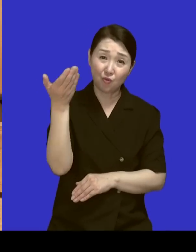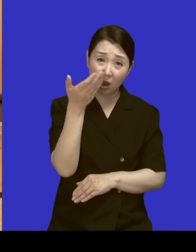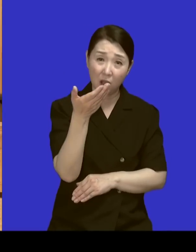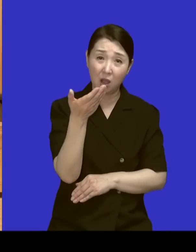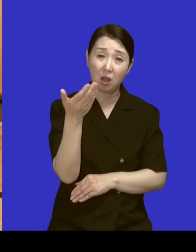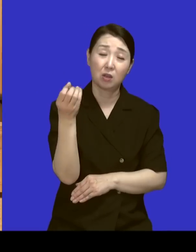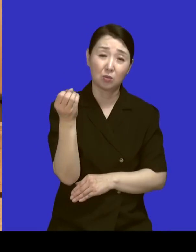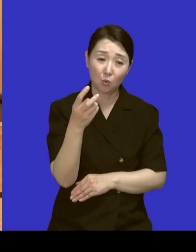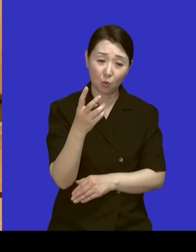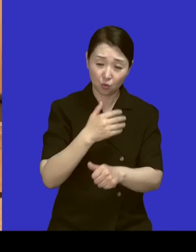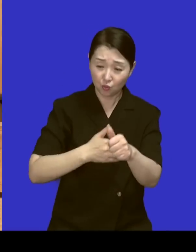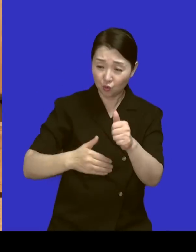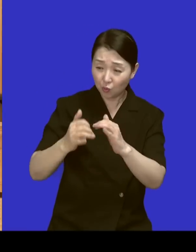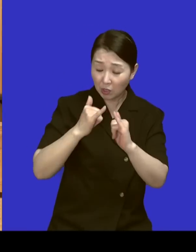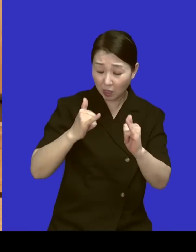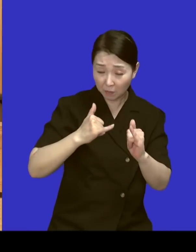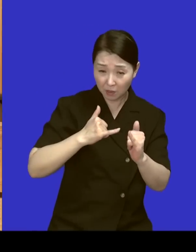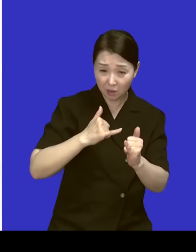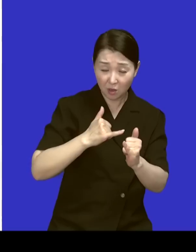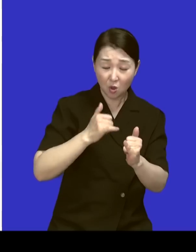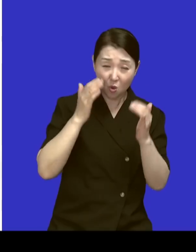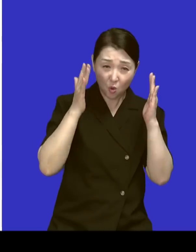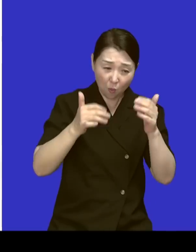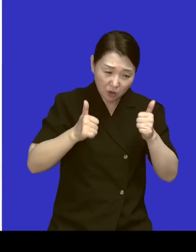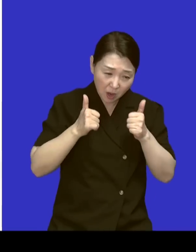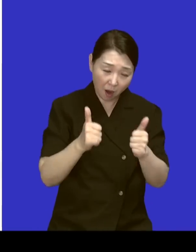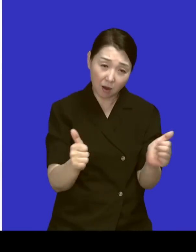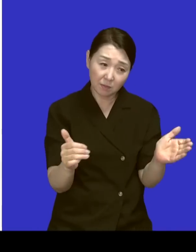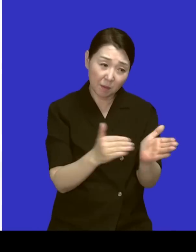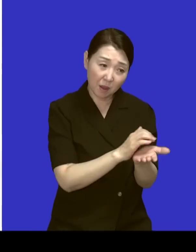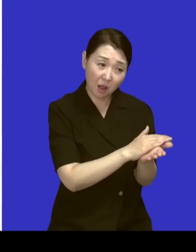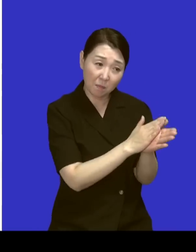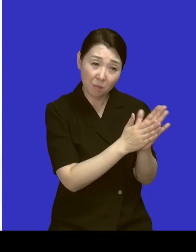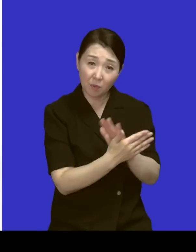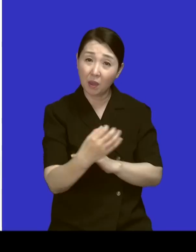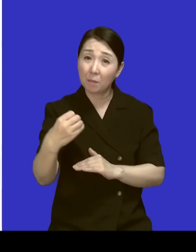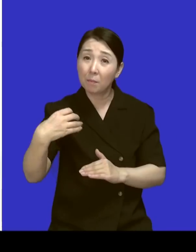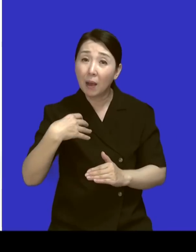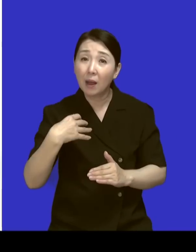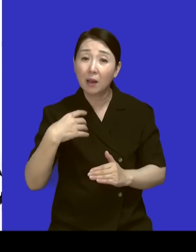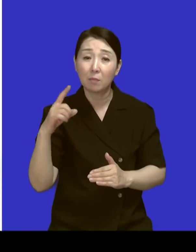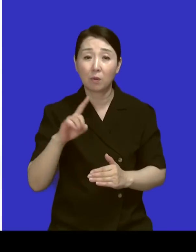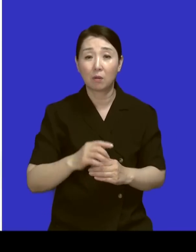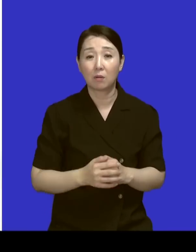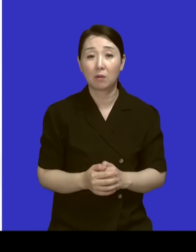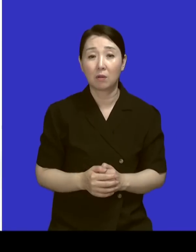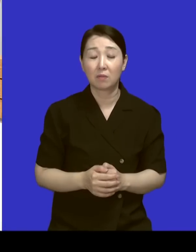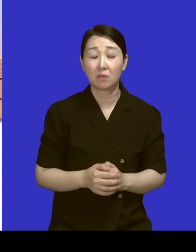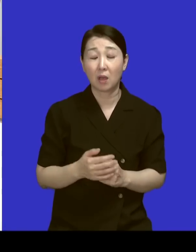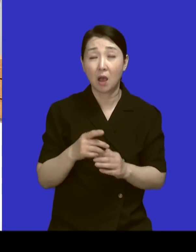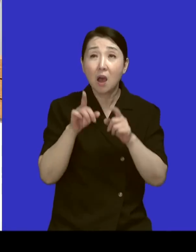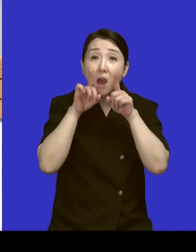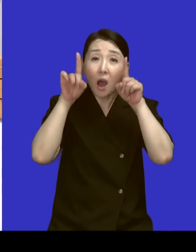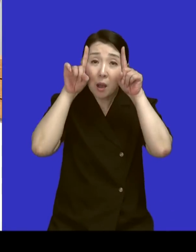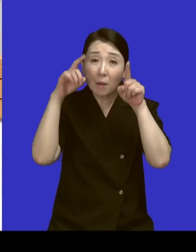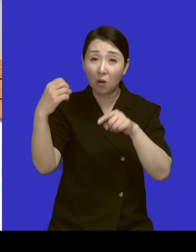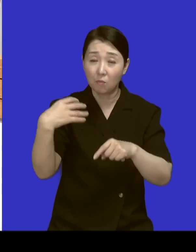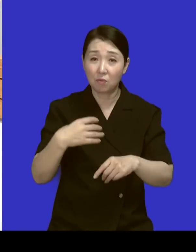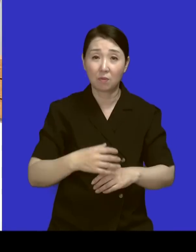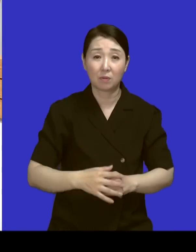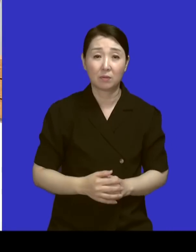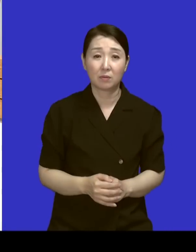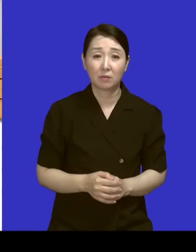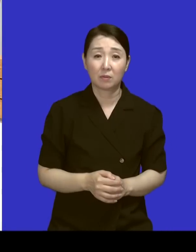예. 그러면 주변에서 그렇게 변하는 그렇게 공부 열심히 하는 우리 이 작가님 목은 뭐라고 불러요? 뭐라고 그랬어요? 안마라고 불렀어요. 왜요?